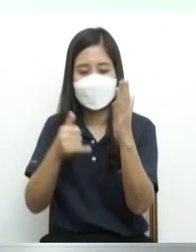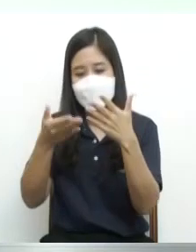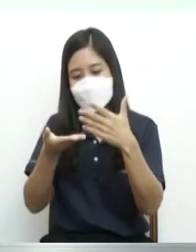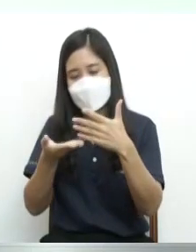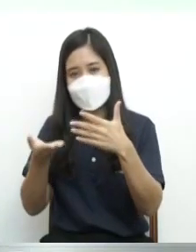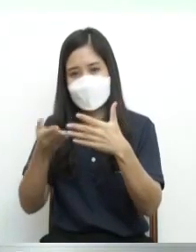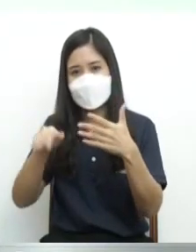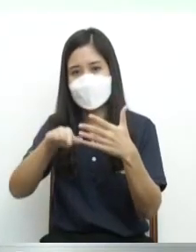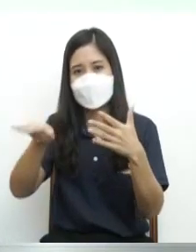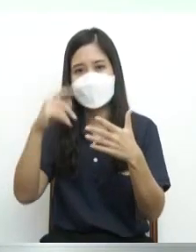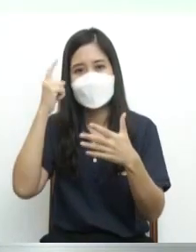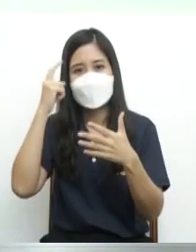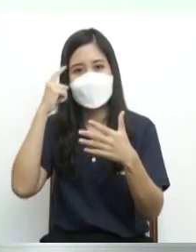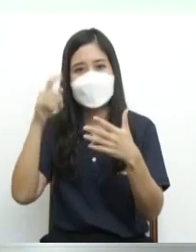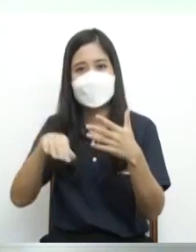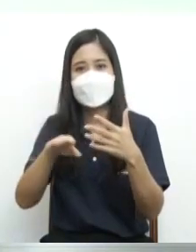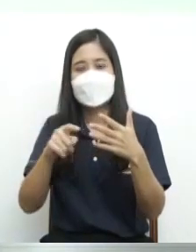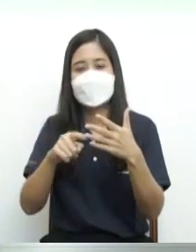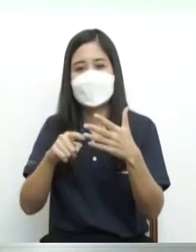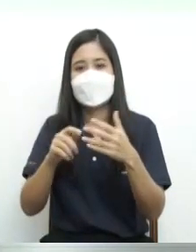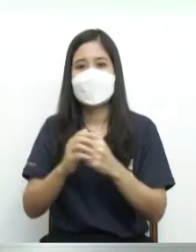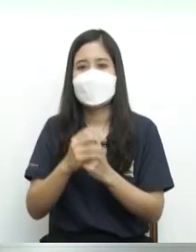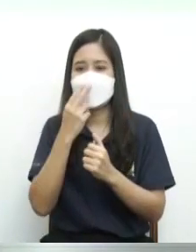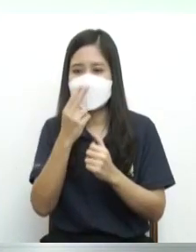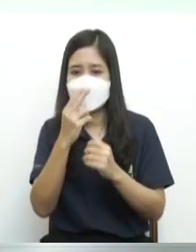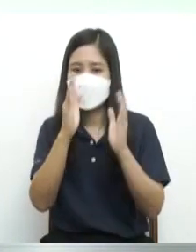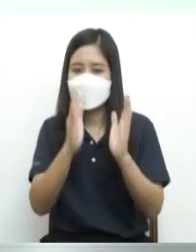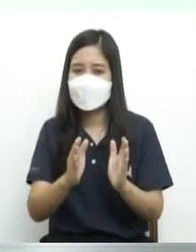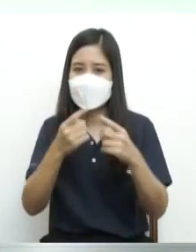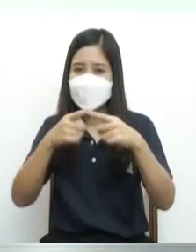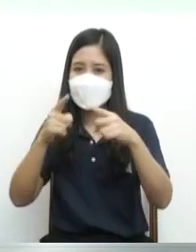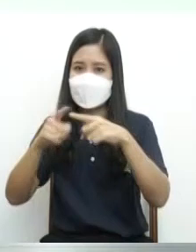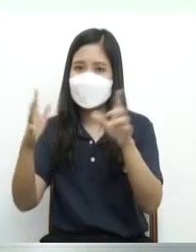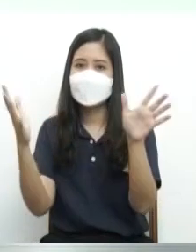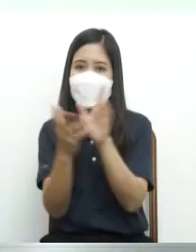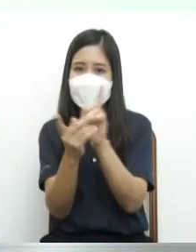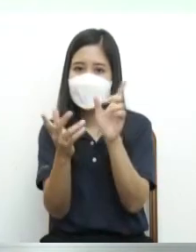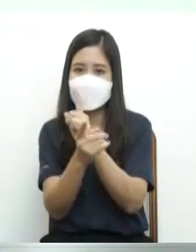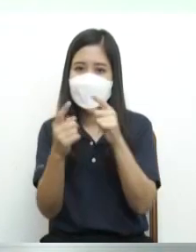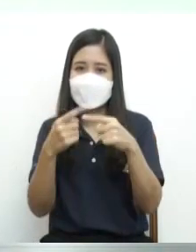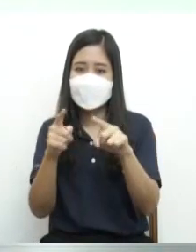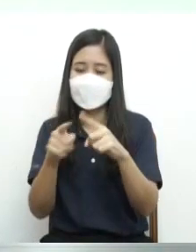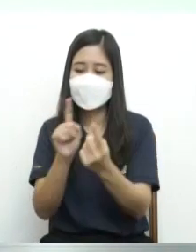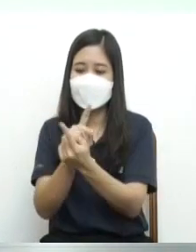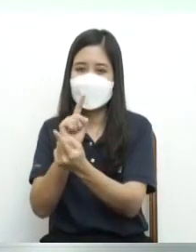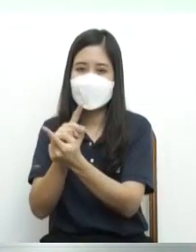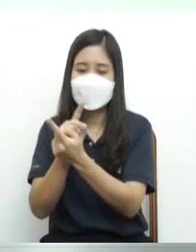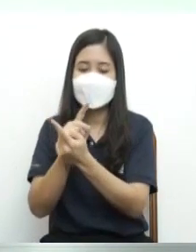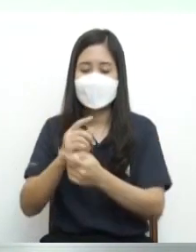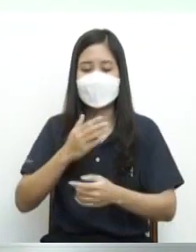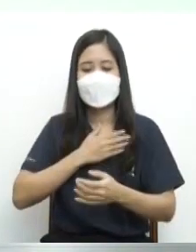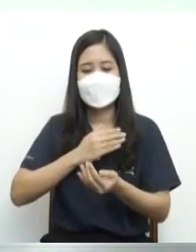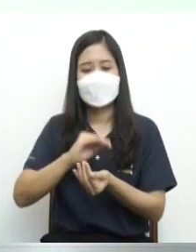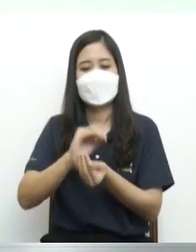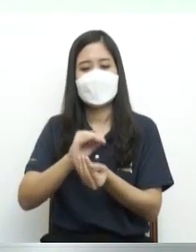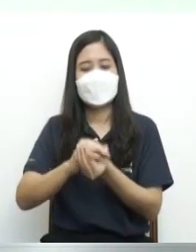จะรู้ภูมิประเทศรู้ผู้คนความแตกต่างหลากหลายเชิงวัฒนธรรมมันก็ทำให้ผมสั่งสมก็เหมือนกันเล